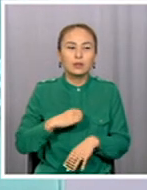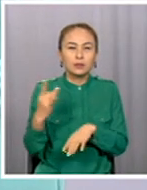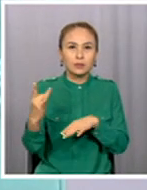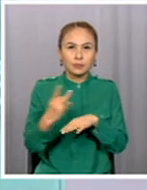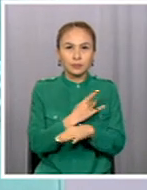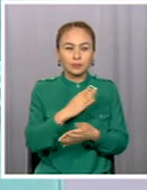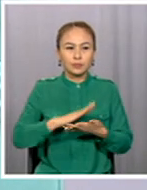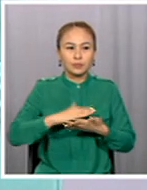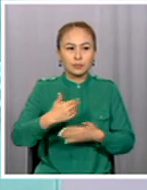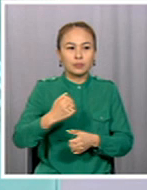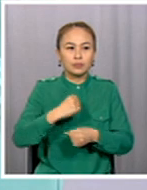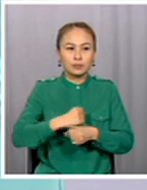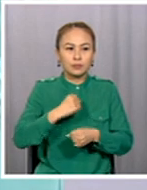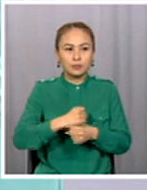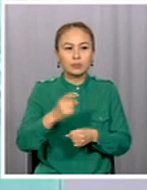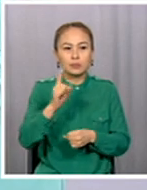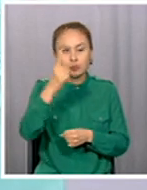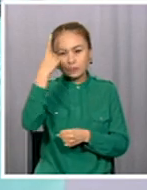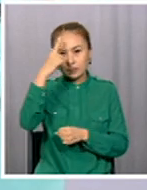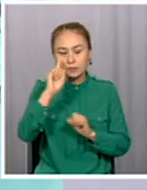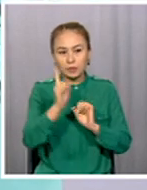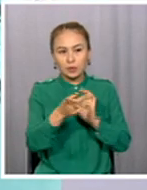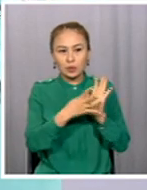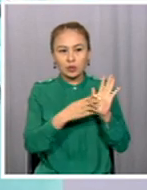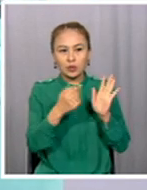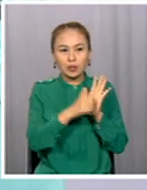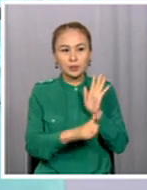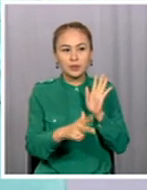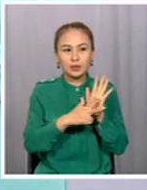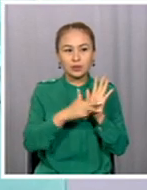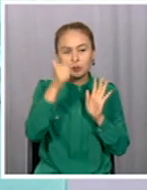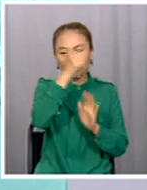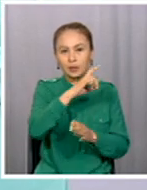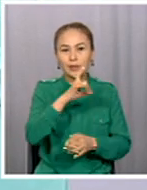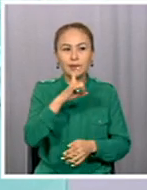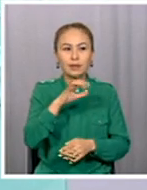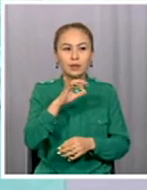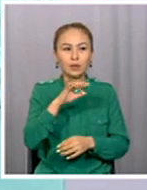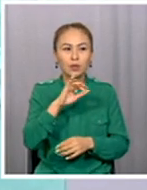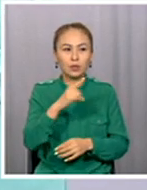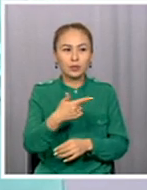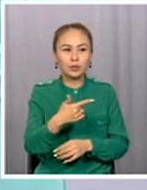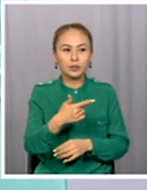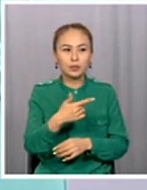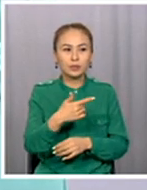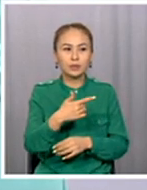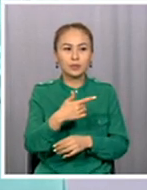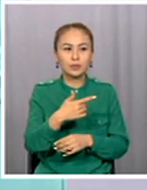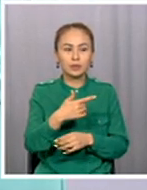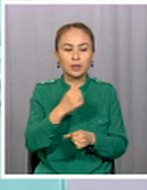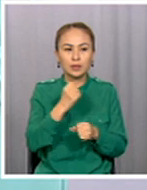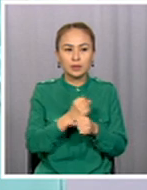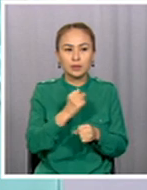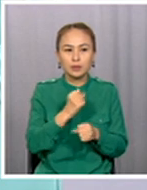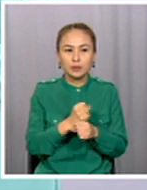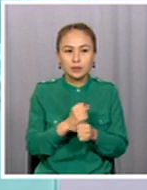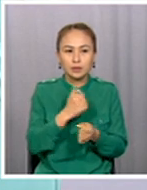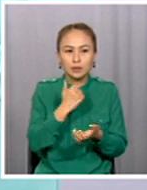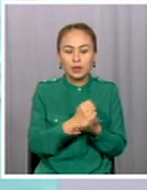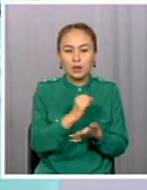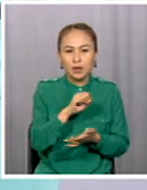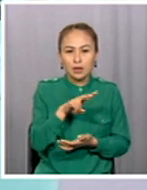алғаш ноутбук жасау идеясын 1968 жылы Ксерекс фирмасы зертханасының